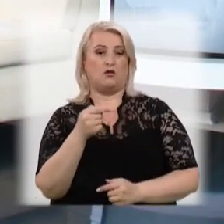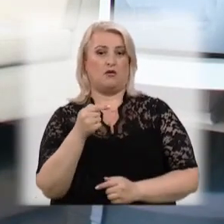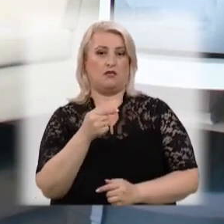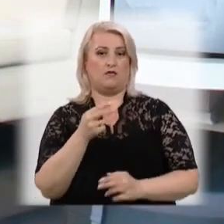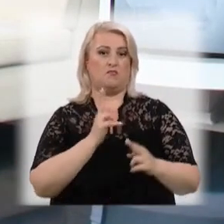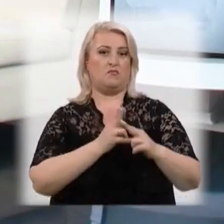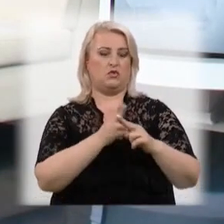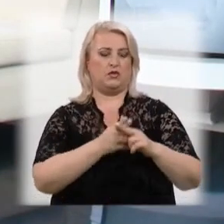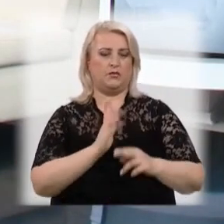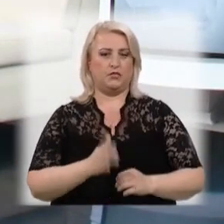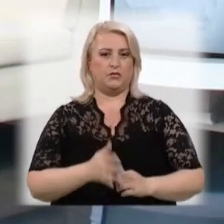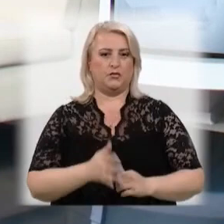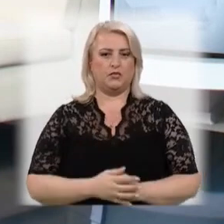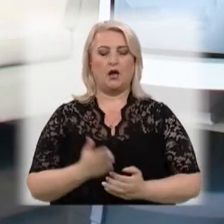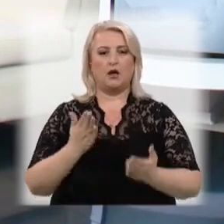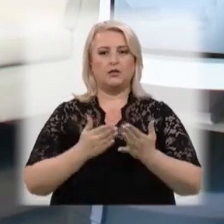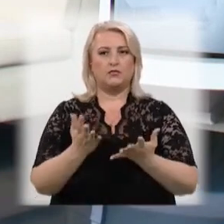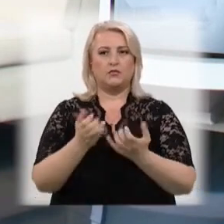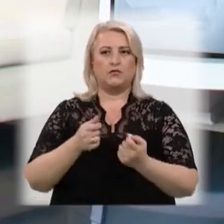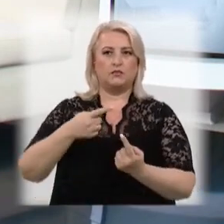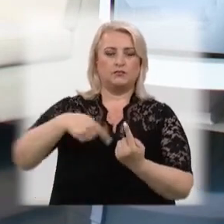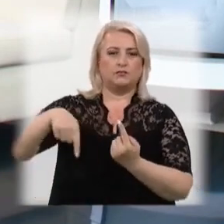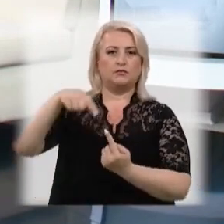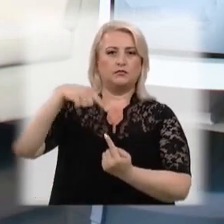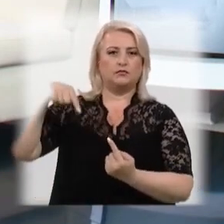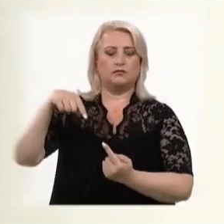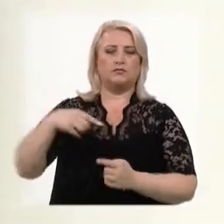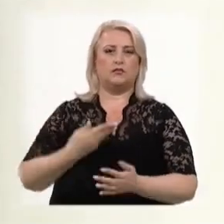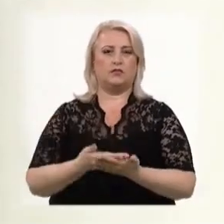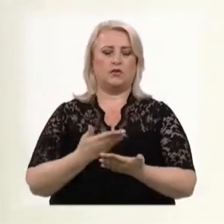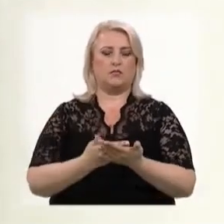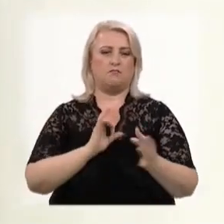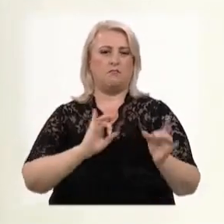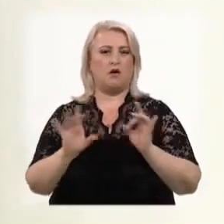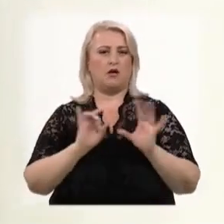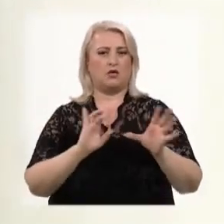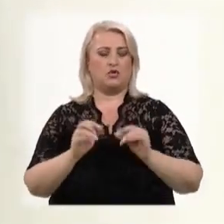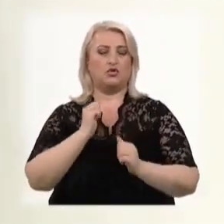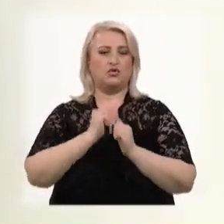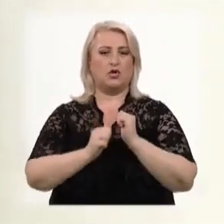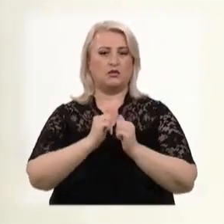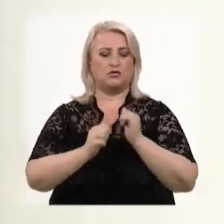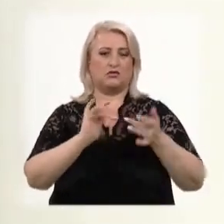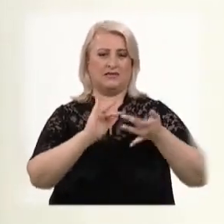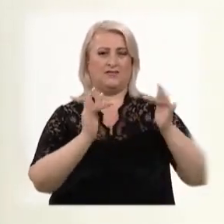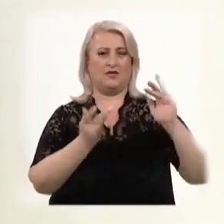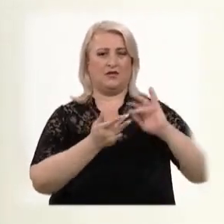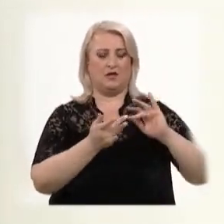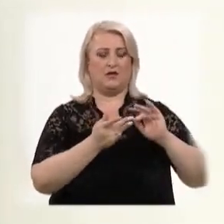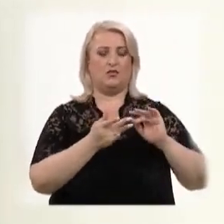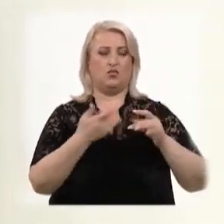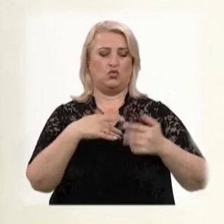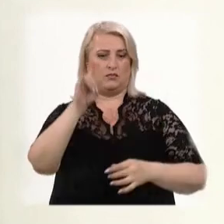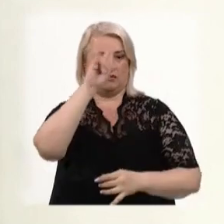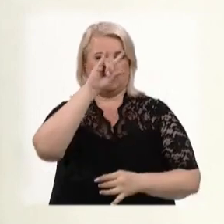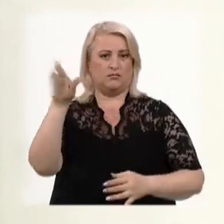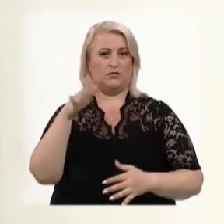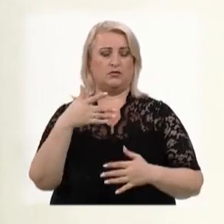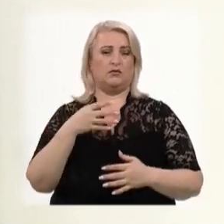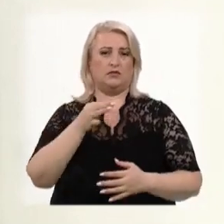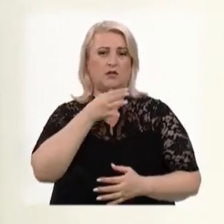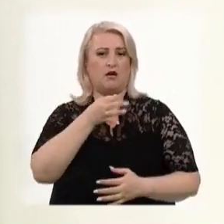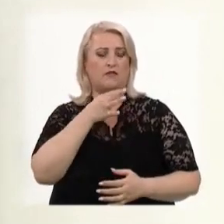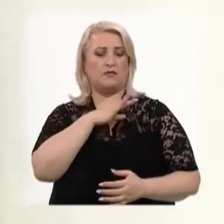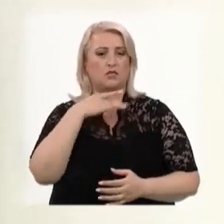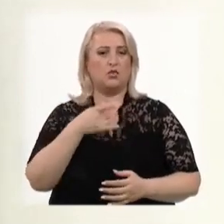asupra ta dar dacă ne luăm pe spirala parte marketingului digital De ce urmarit niște a devenit popular din motiv că el are